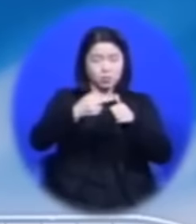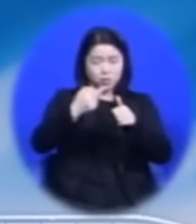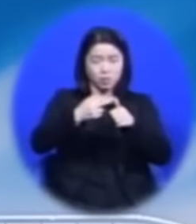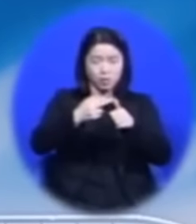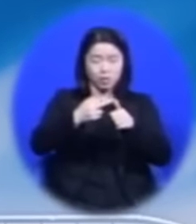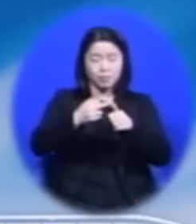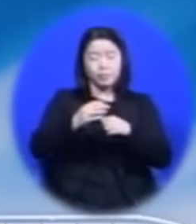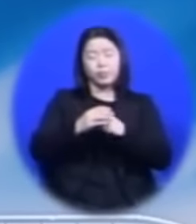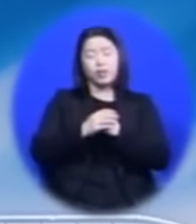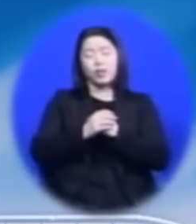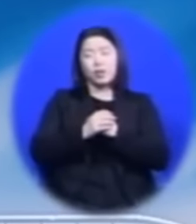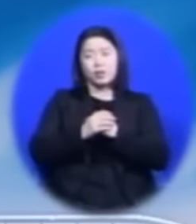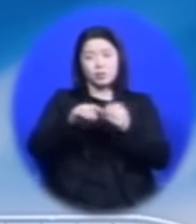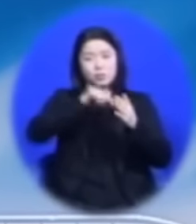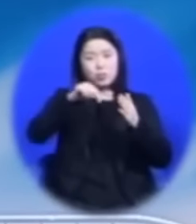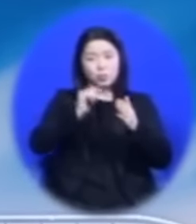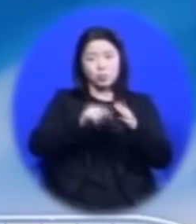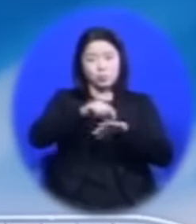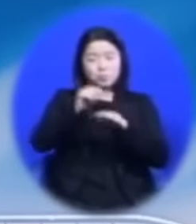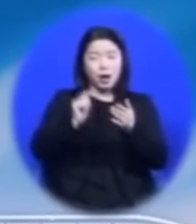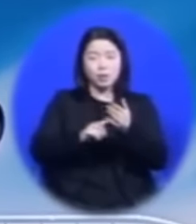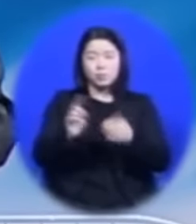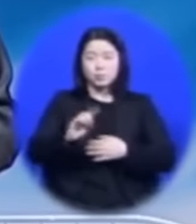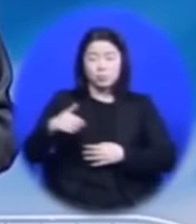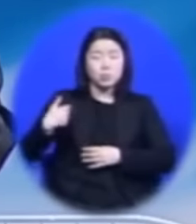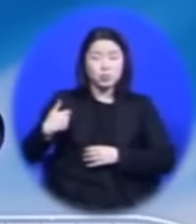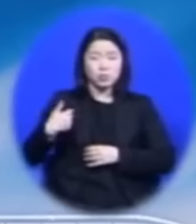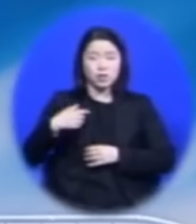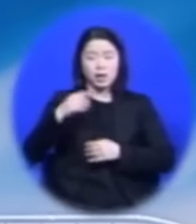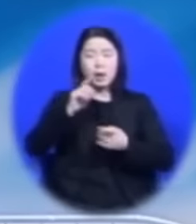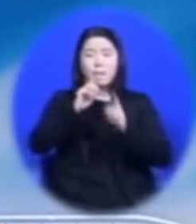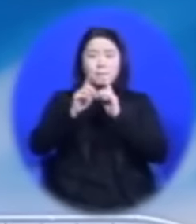속은 어떤지 모르겠는데 표현이 없다.